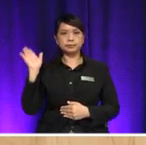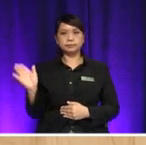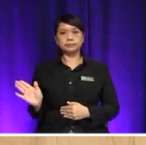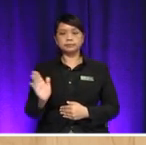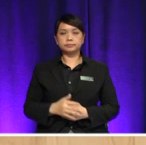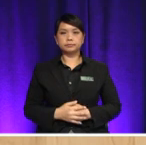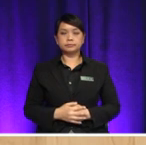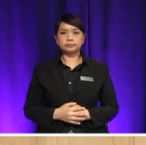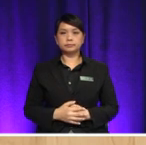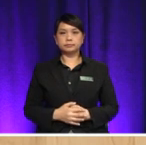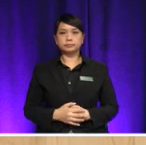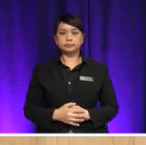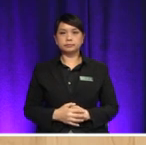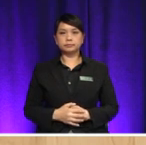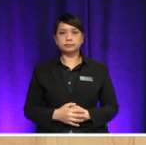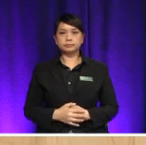dengan pemberat